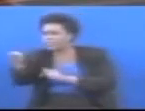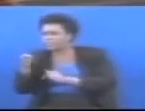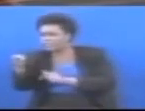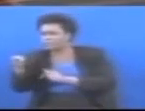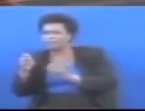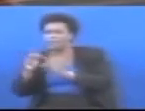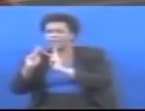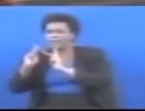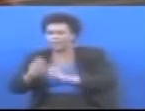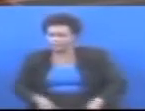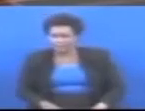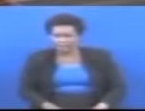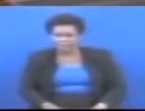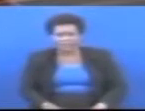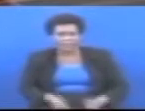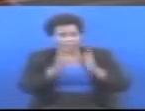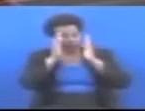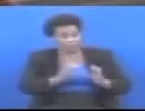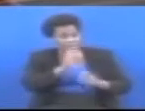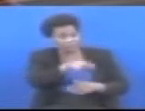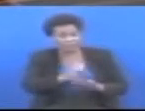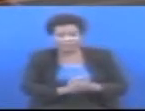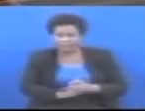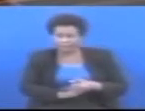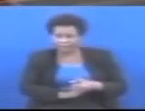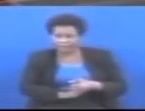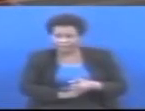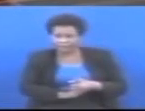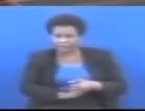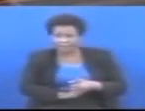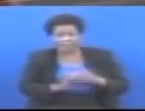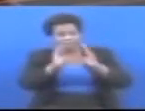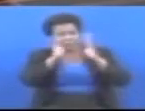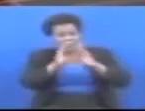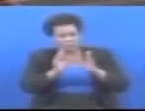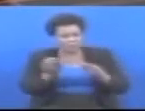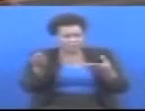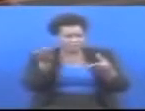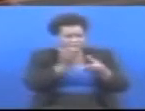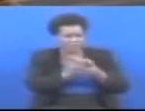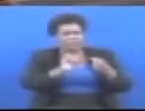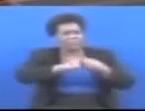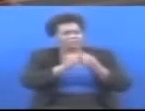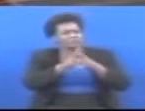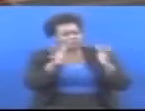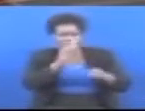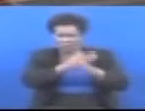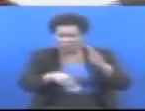kawaida. Mheshimiwa Speaker, changamoto ya uduni wa baadhi ya miundombinu kwa watu wenye ulemavu